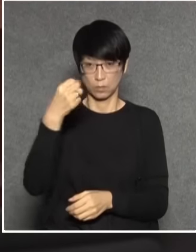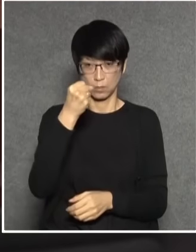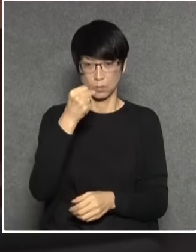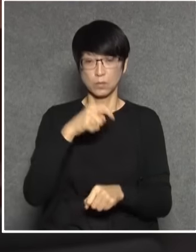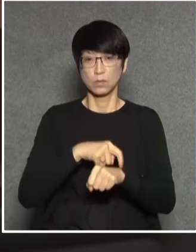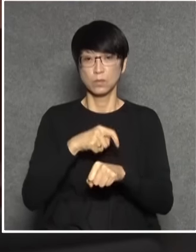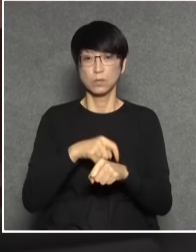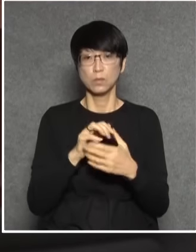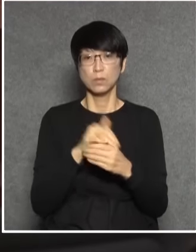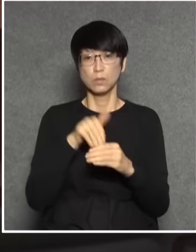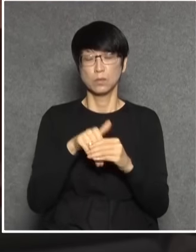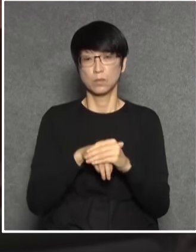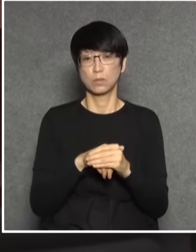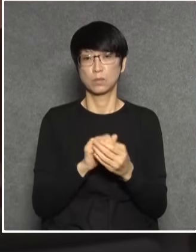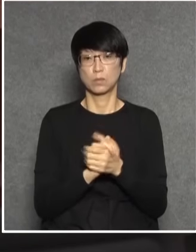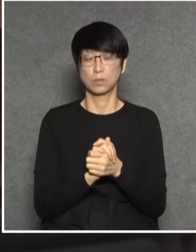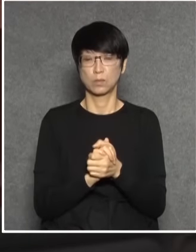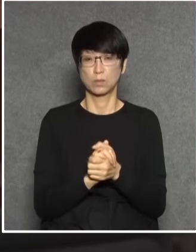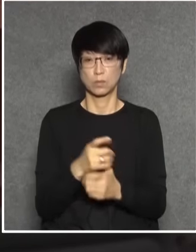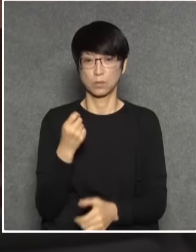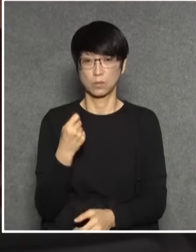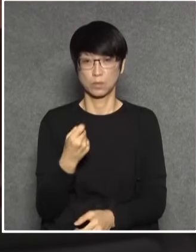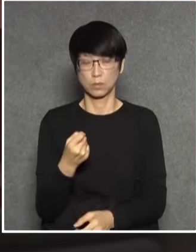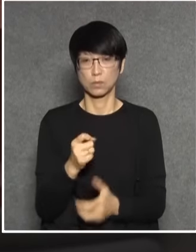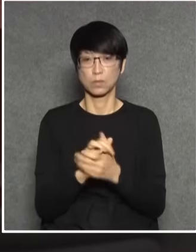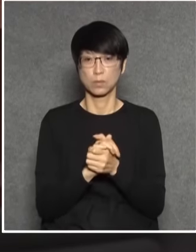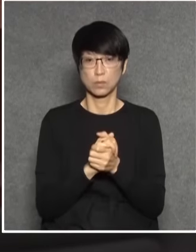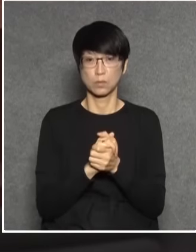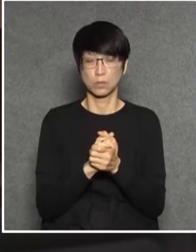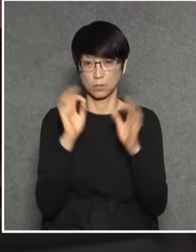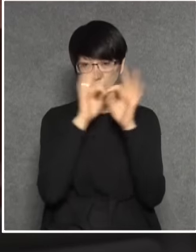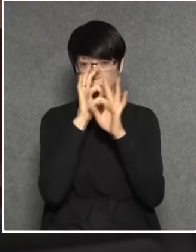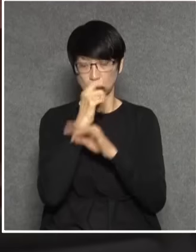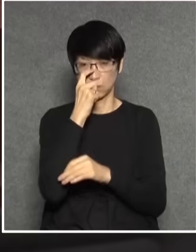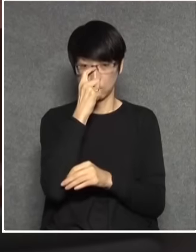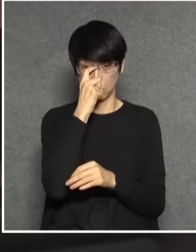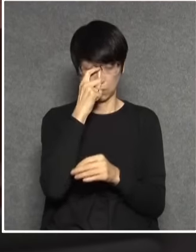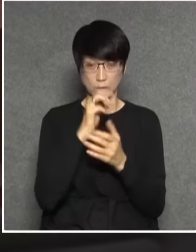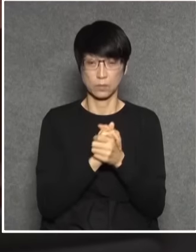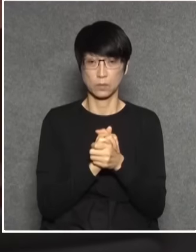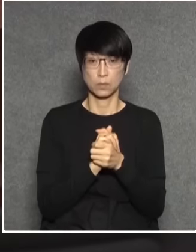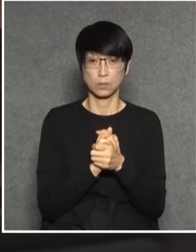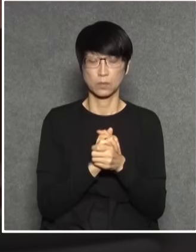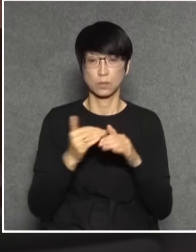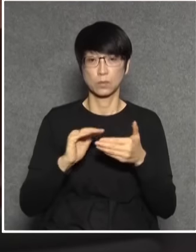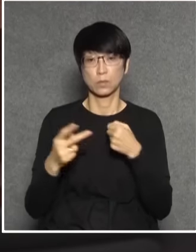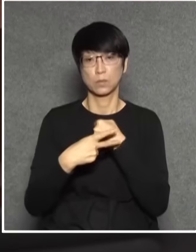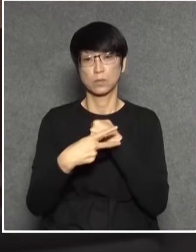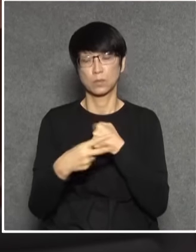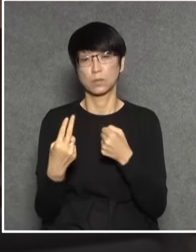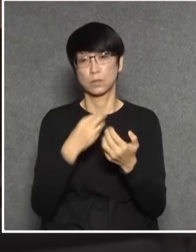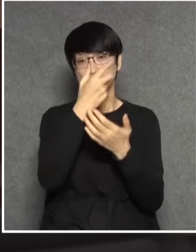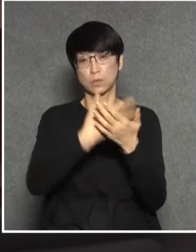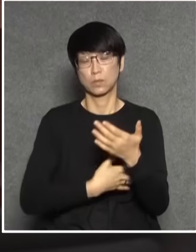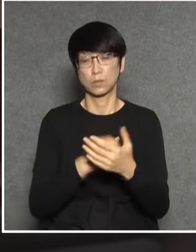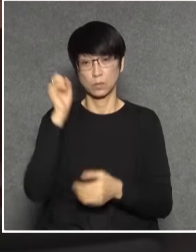所進行的選舉，是容易是產生這個誤解的。反之，第二號條例草案的